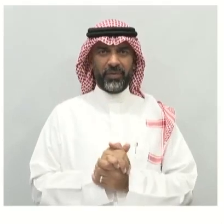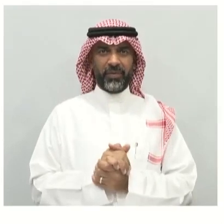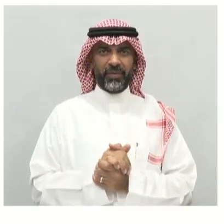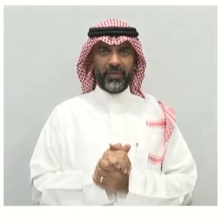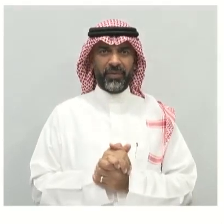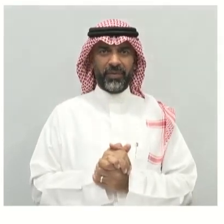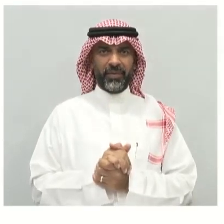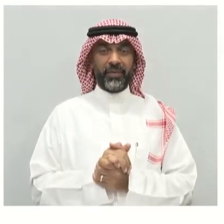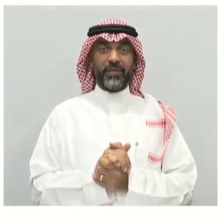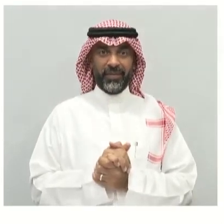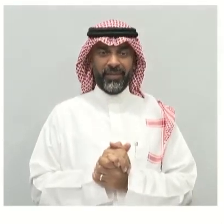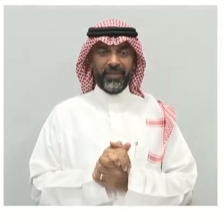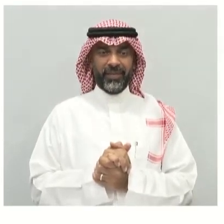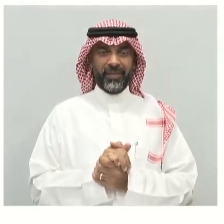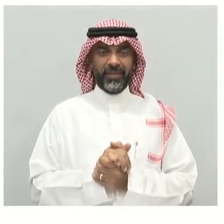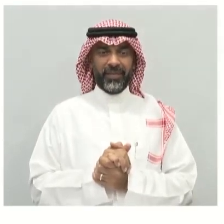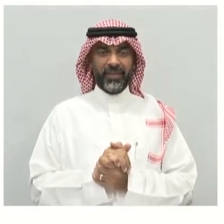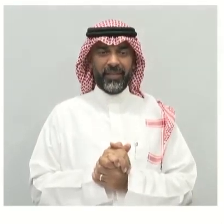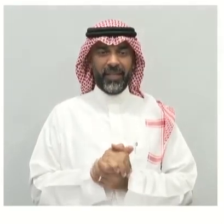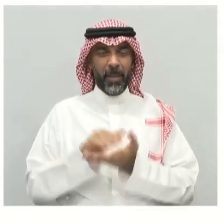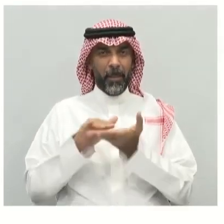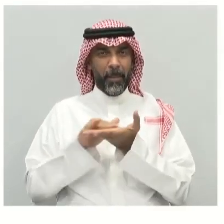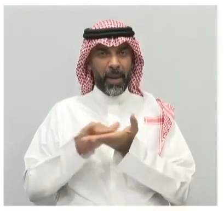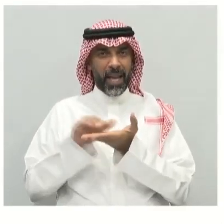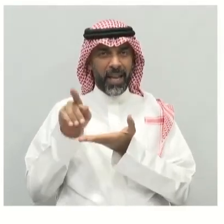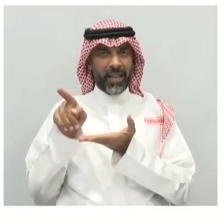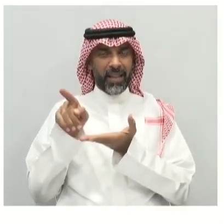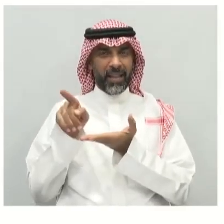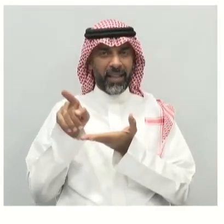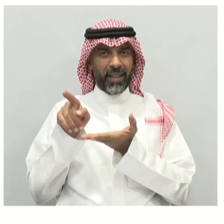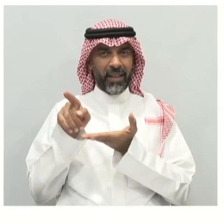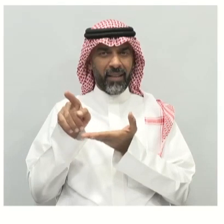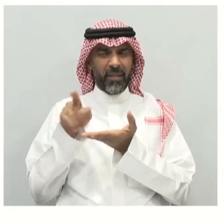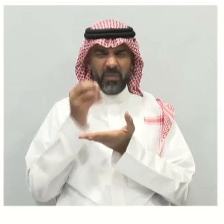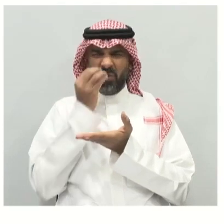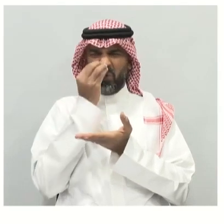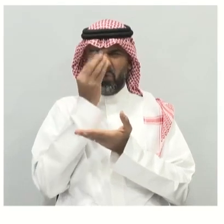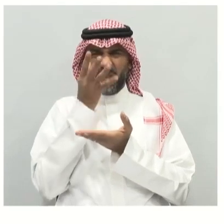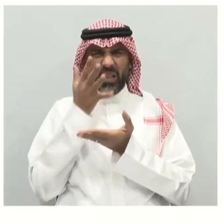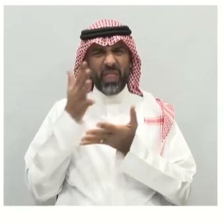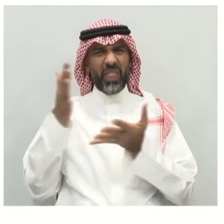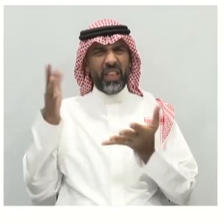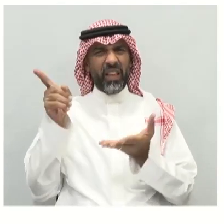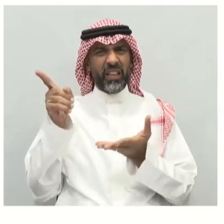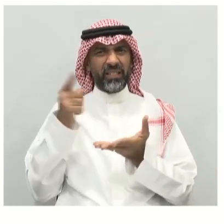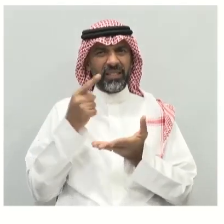لنا احسنتم المكان هذا ملوث ايش معنى